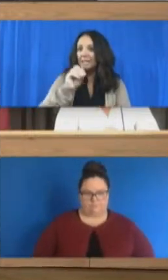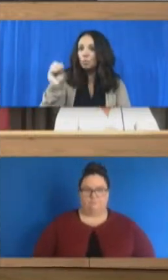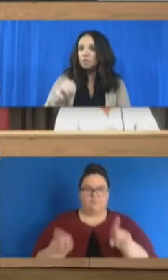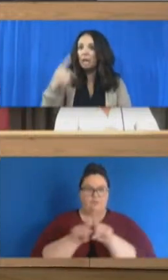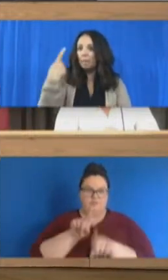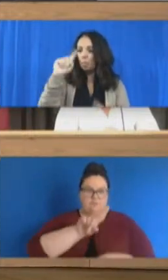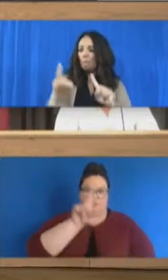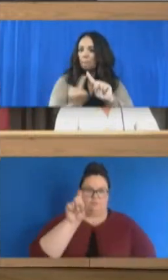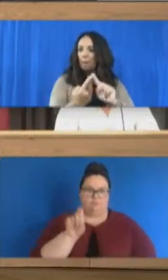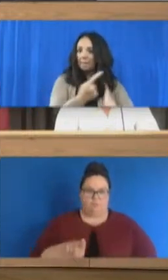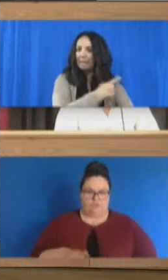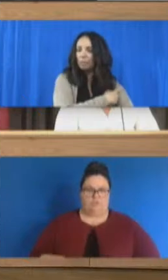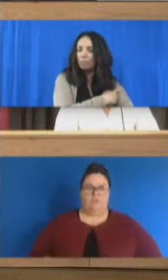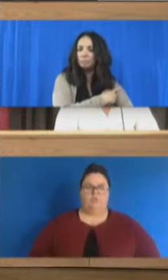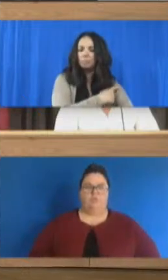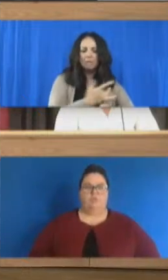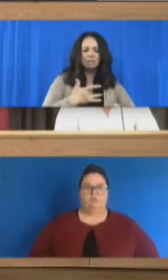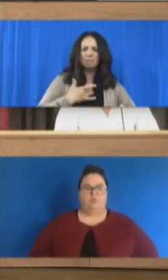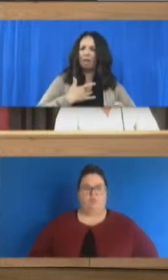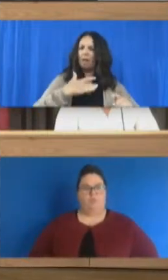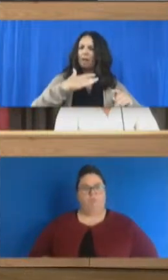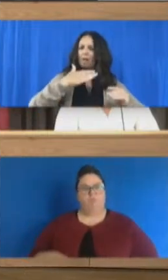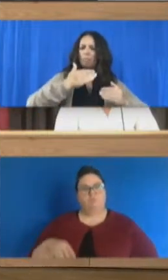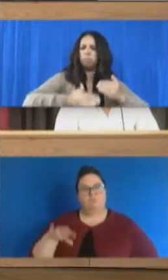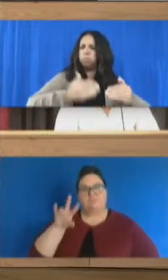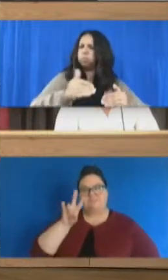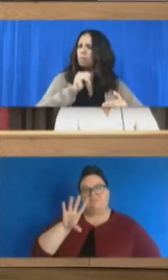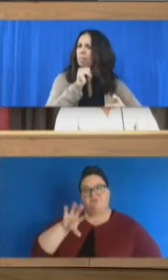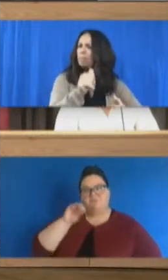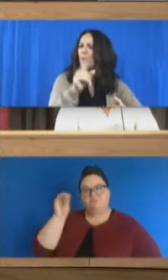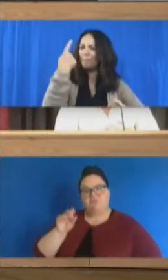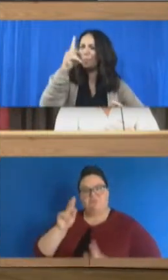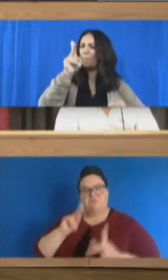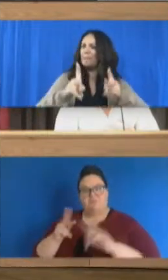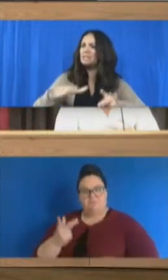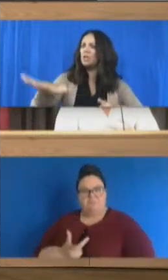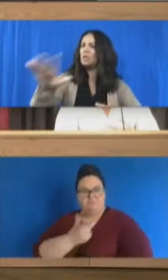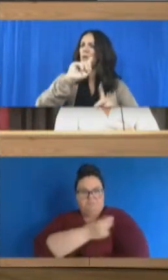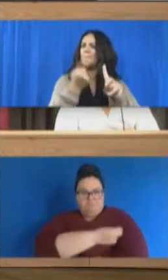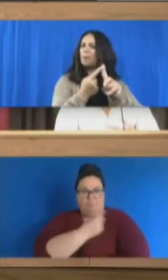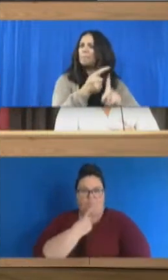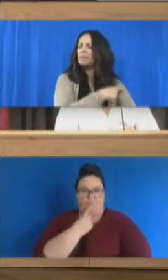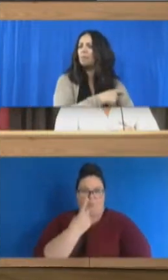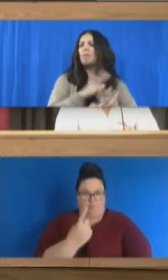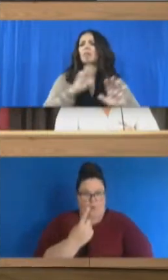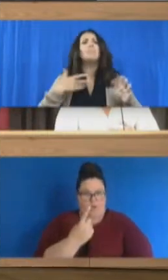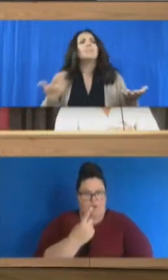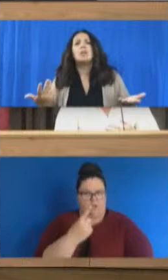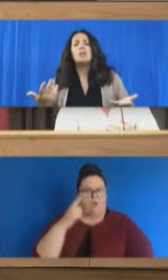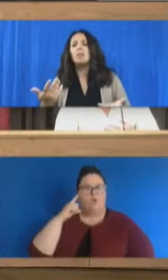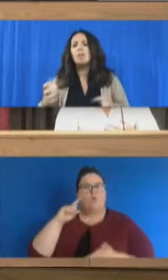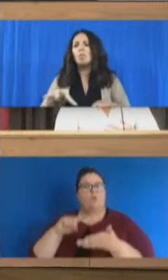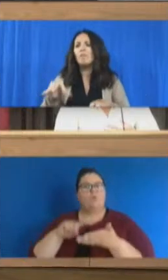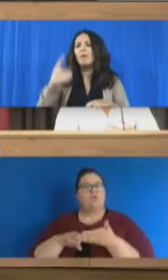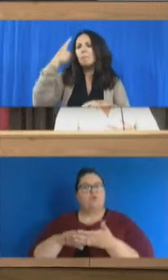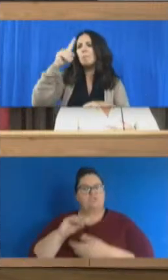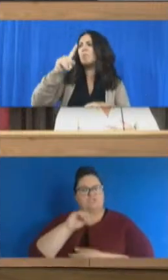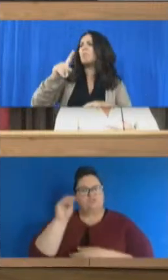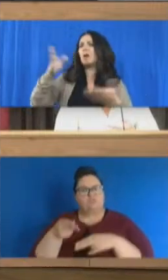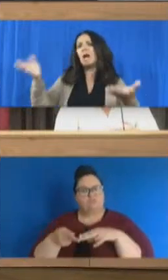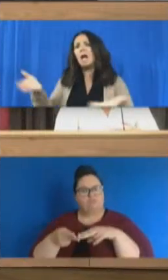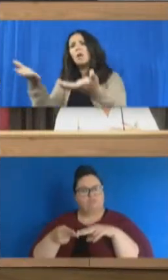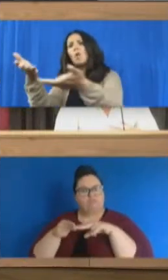dans une journée. Alors, on a des doses, on a la capacité. C'est vraiment à continuer à